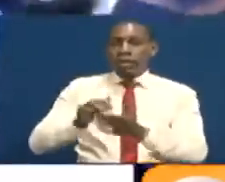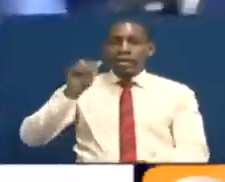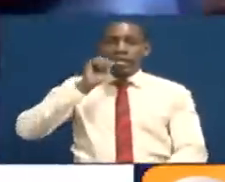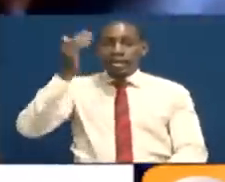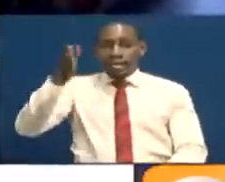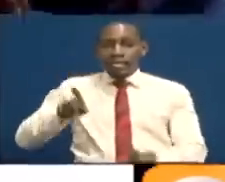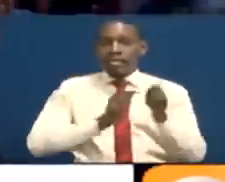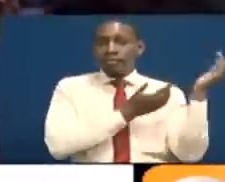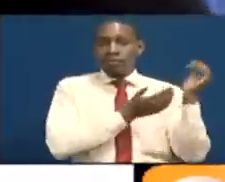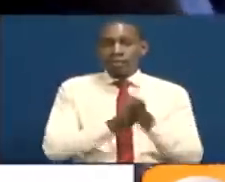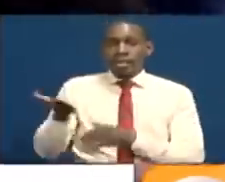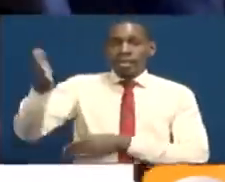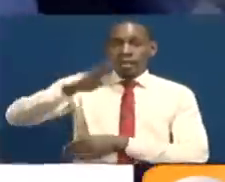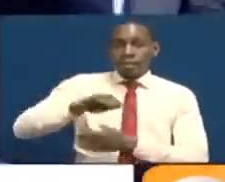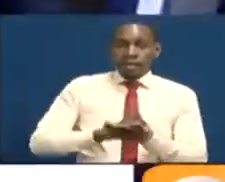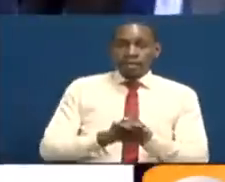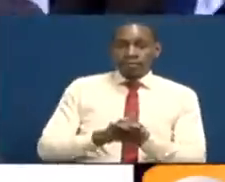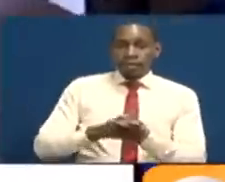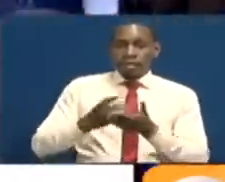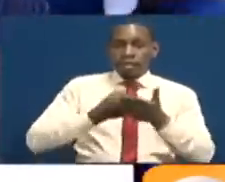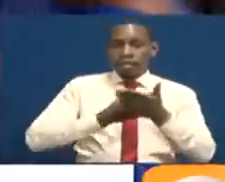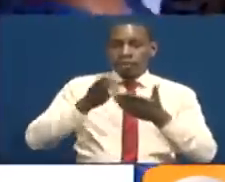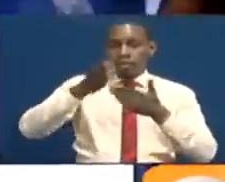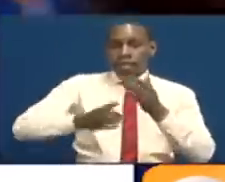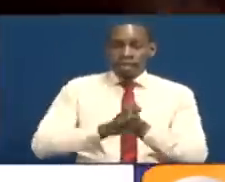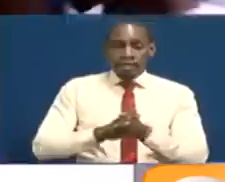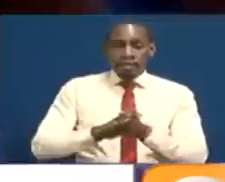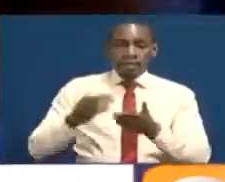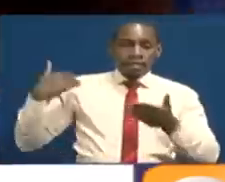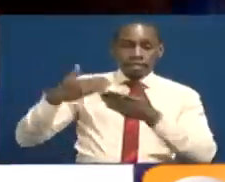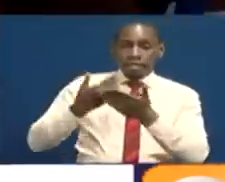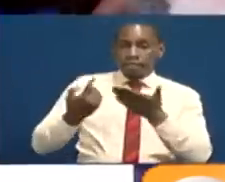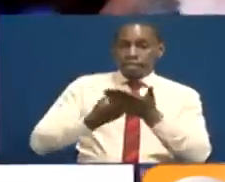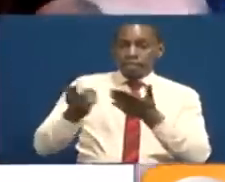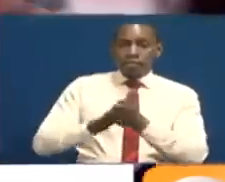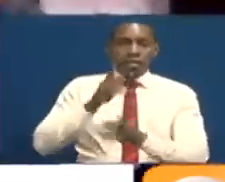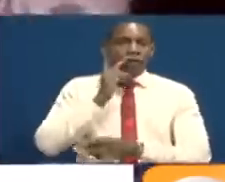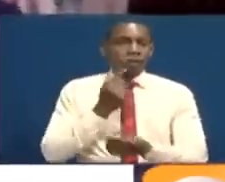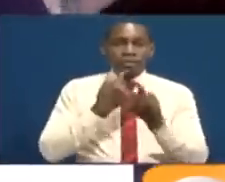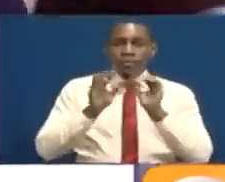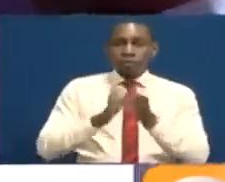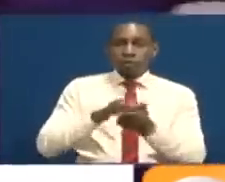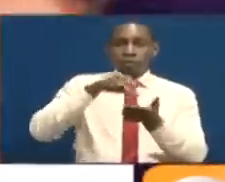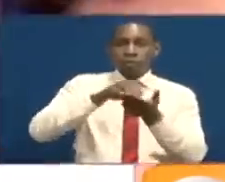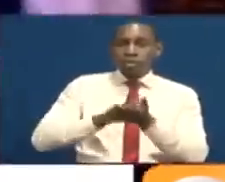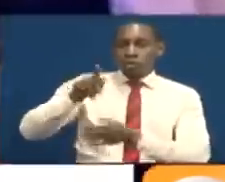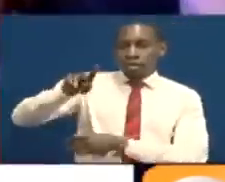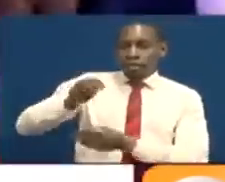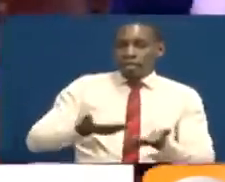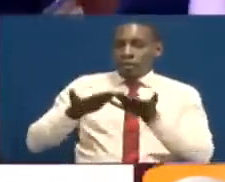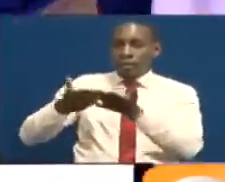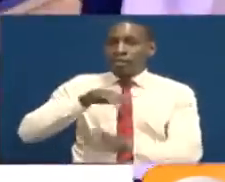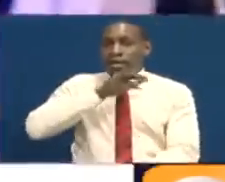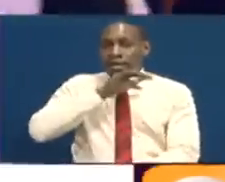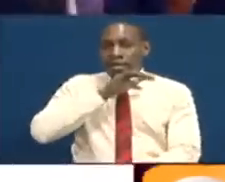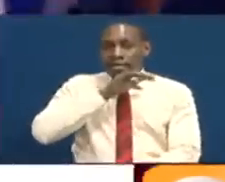Uingereza na natarajiwa kurejea nchini mwishoni mwa juma hili. Tangu wiki jana, hajaligusia swala la wadhifa wa waziri mkuu aliopewa na